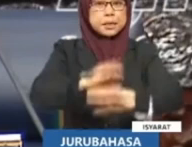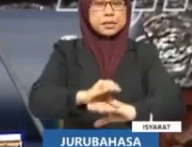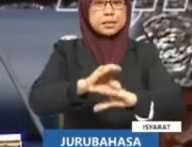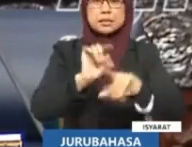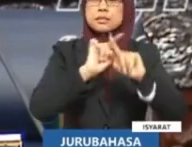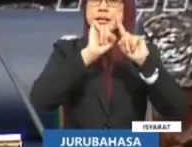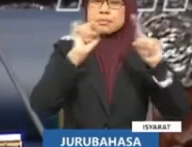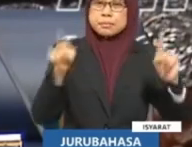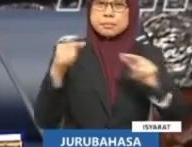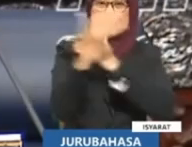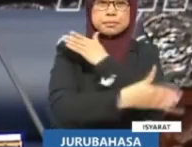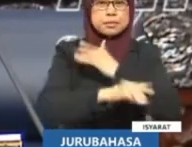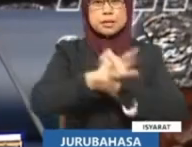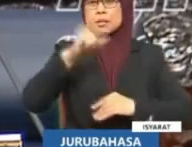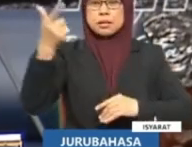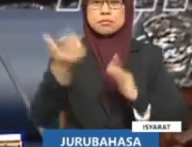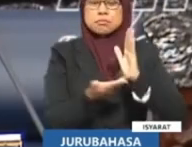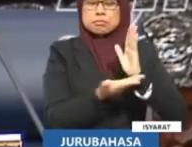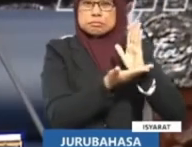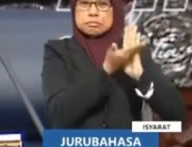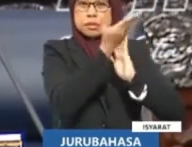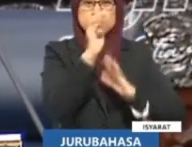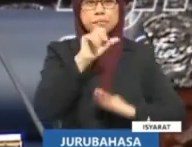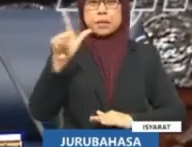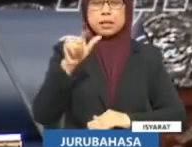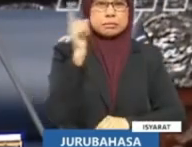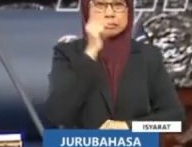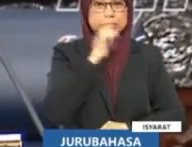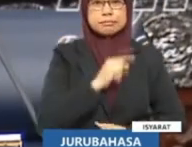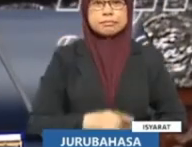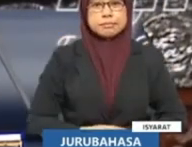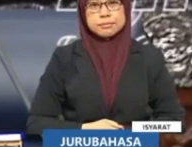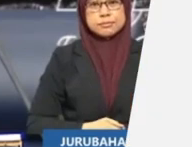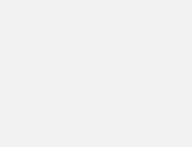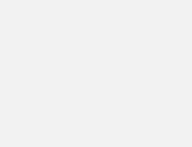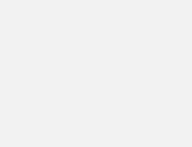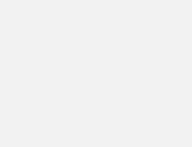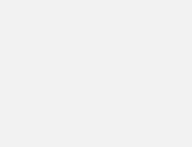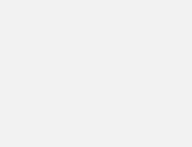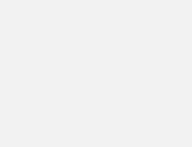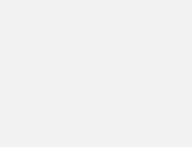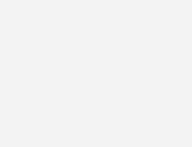sedangkan di negara-negara lain telah mengalami kenaikan tarif yang begitu mendadak sekali makasih